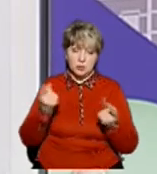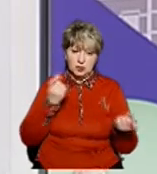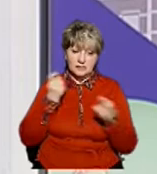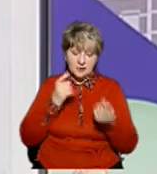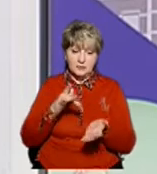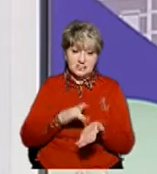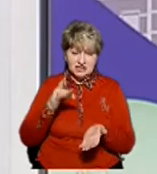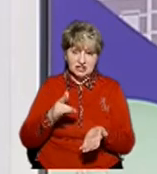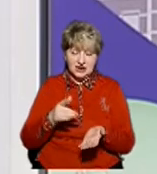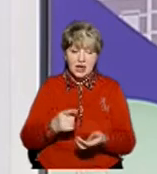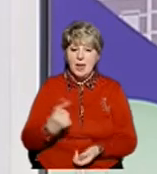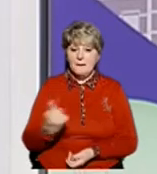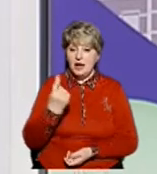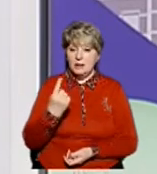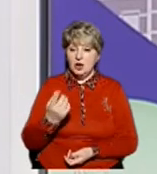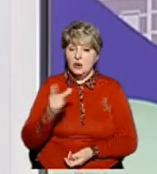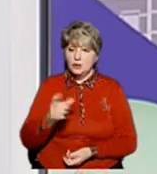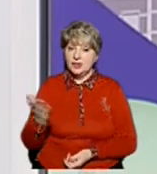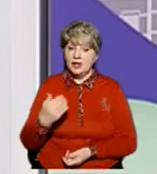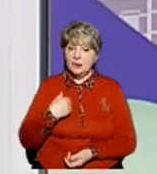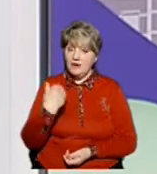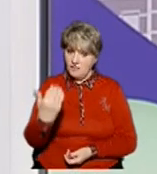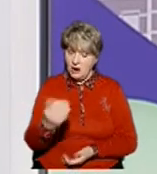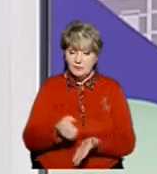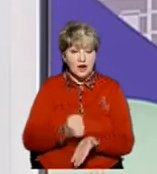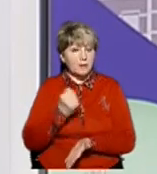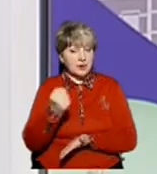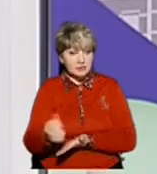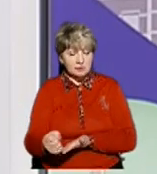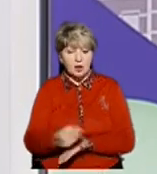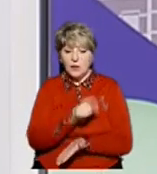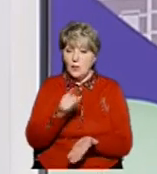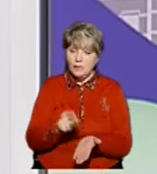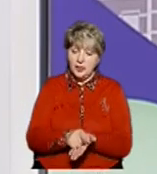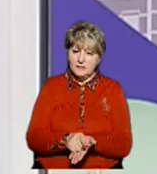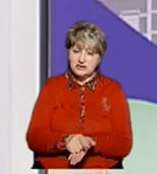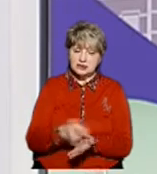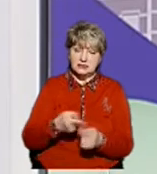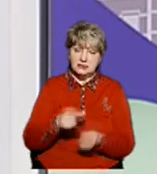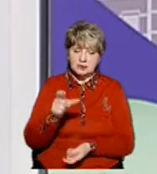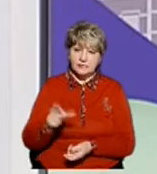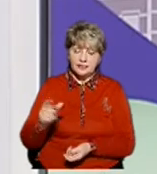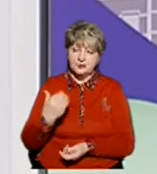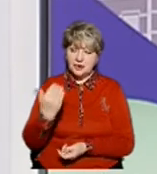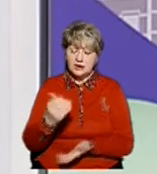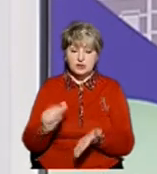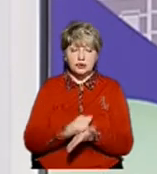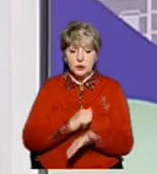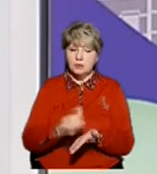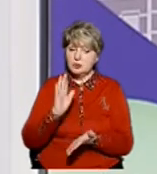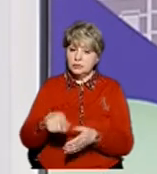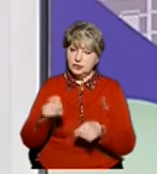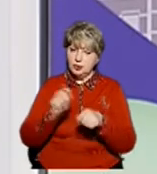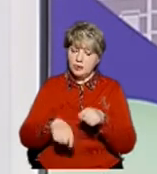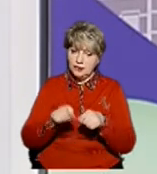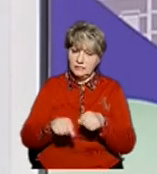по-перше, людей, яких ми вам направимо, обов'язково ці люди будуть, їх документи будуть перевірені,